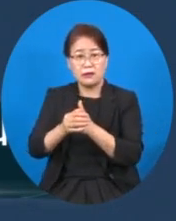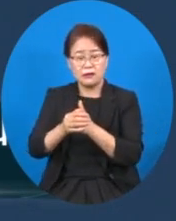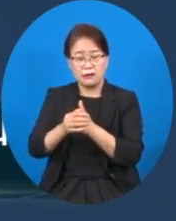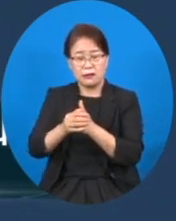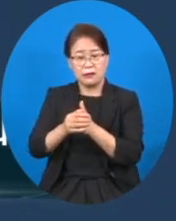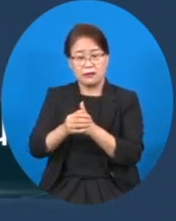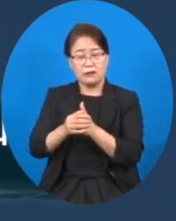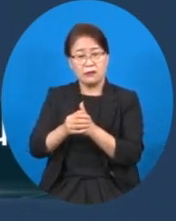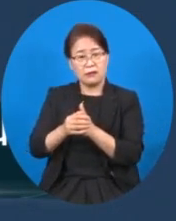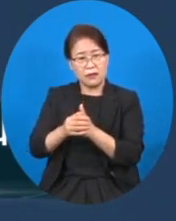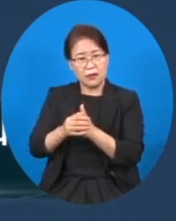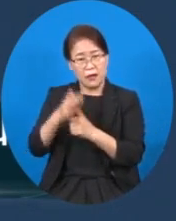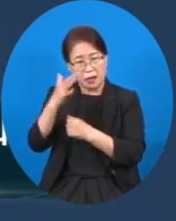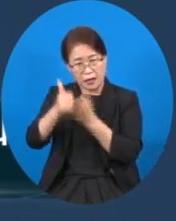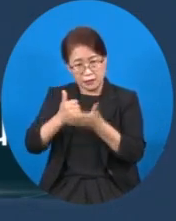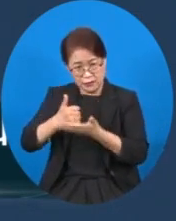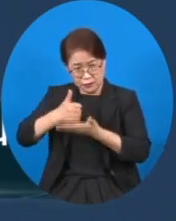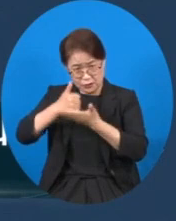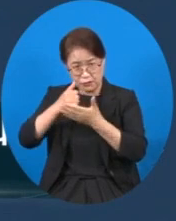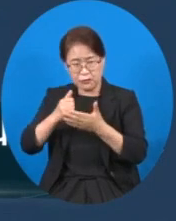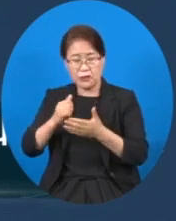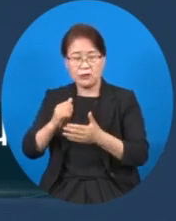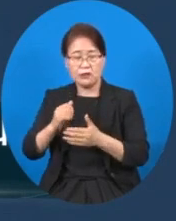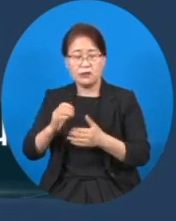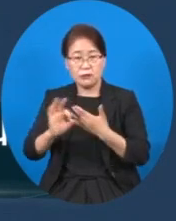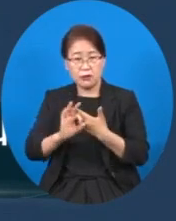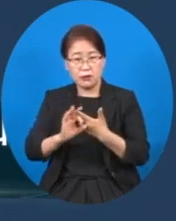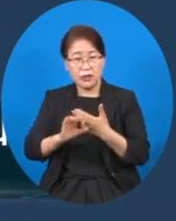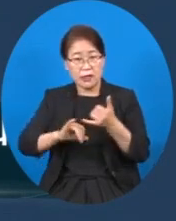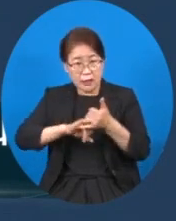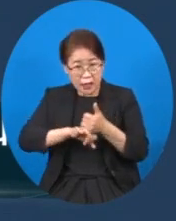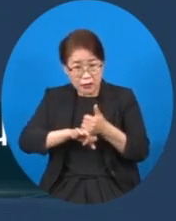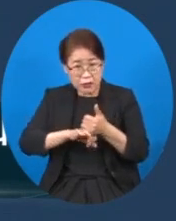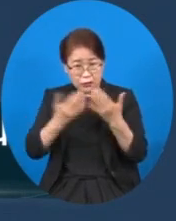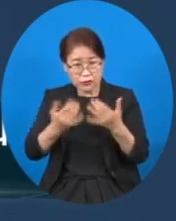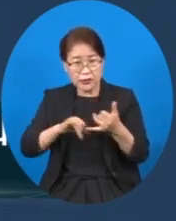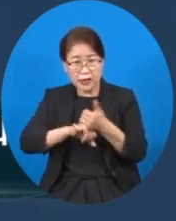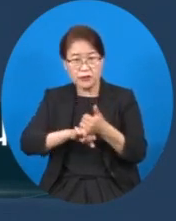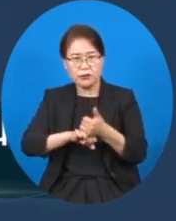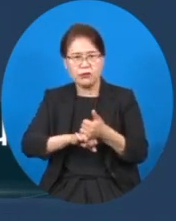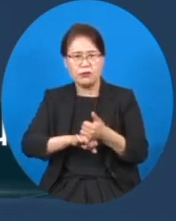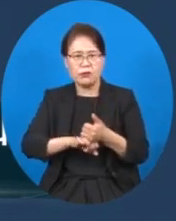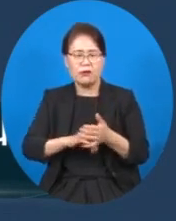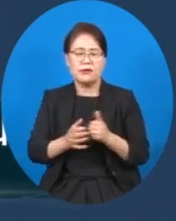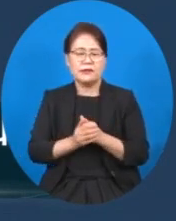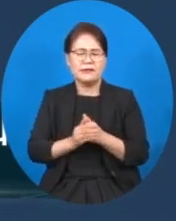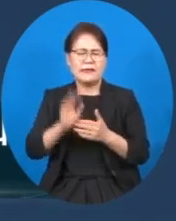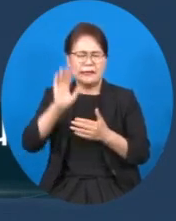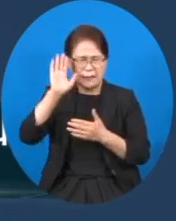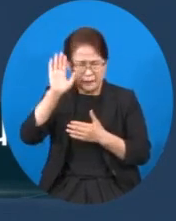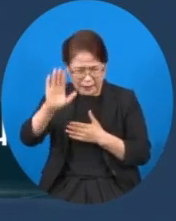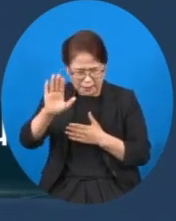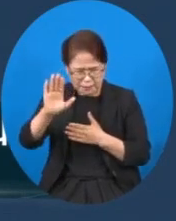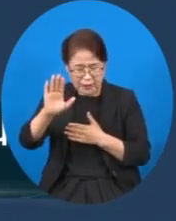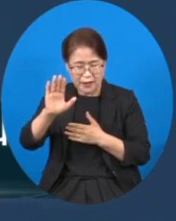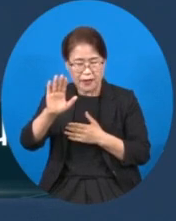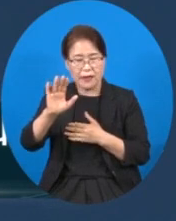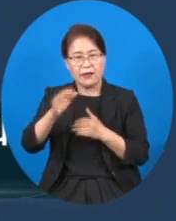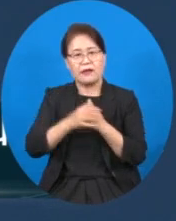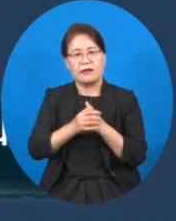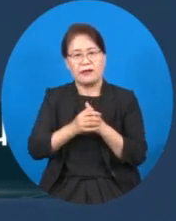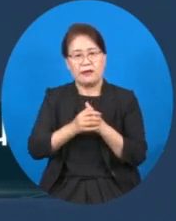경외하면 하나님이 무슨 복을 주시겠다고 약속하셨어요? 정녕이 내 장래가 있겠고